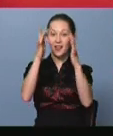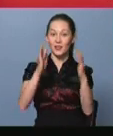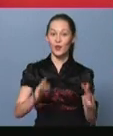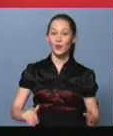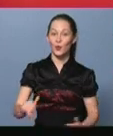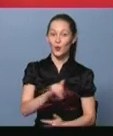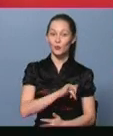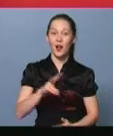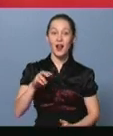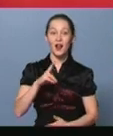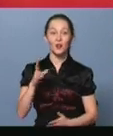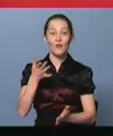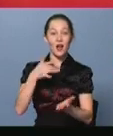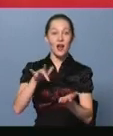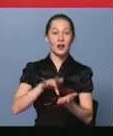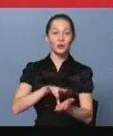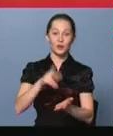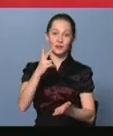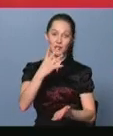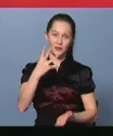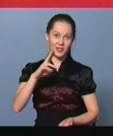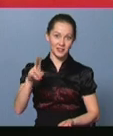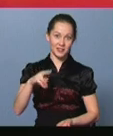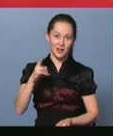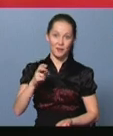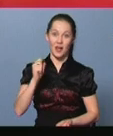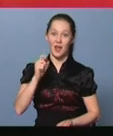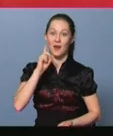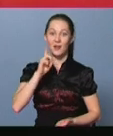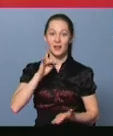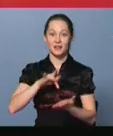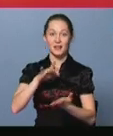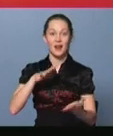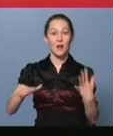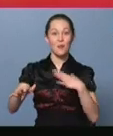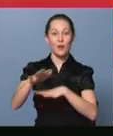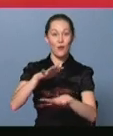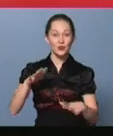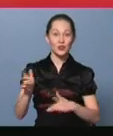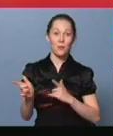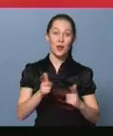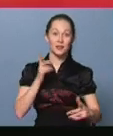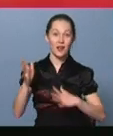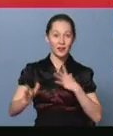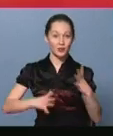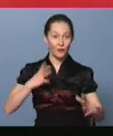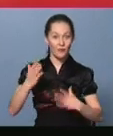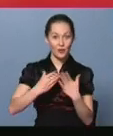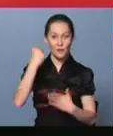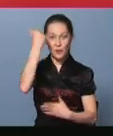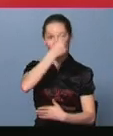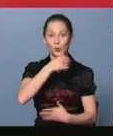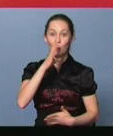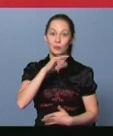городка в Ижевске назначено на 24 декабря. А пока на центральной площади города идет подготовка к Новому году. Успеют